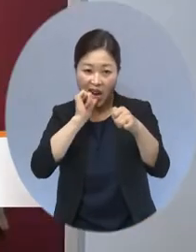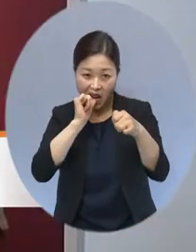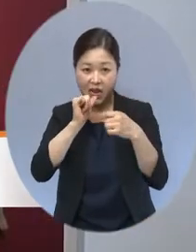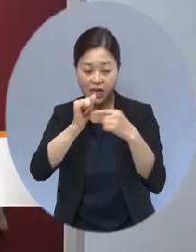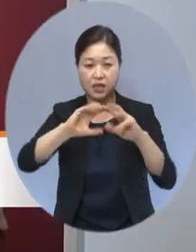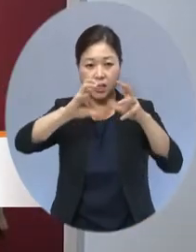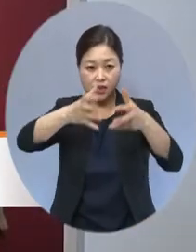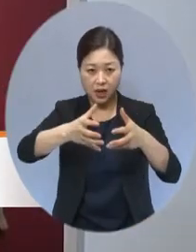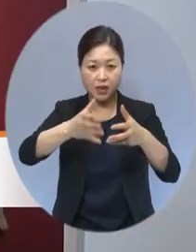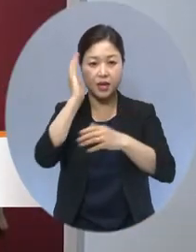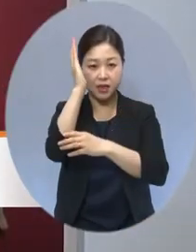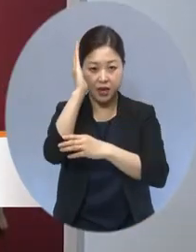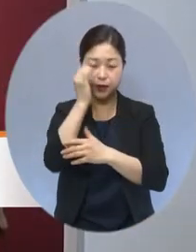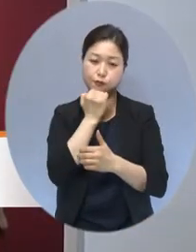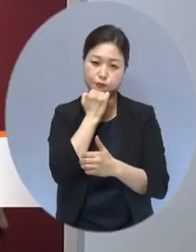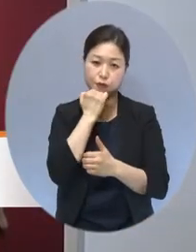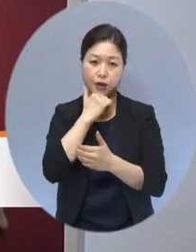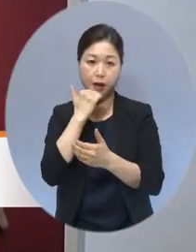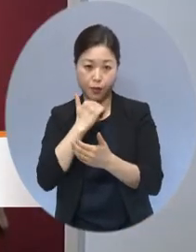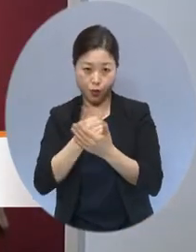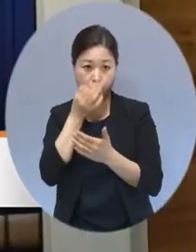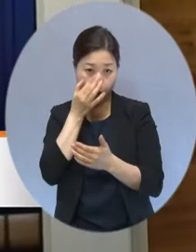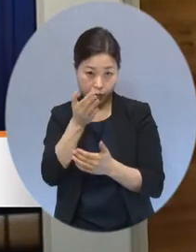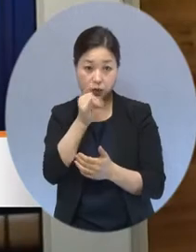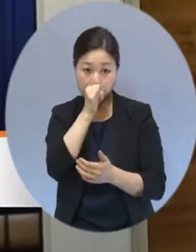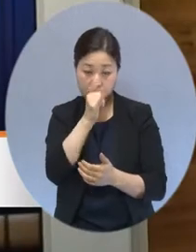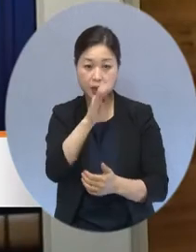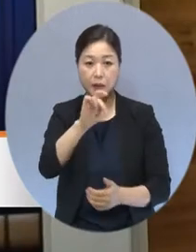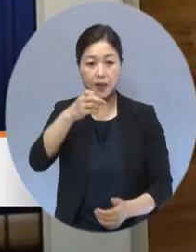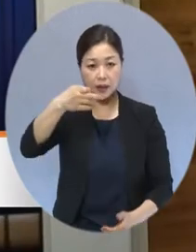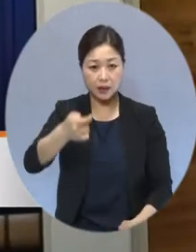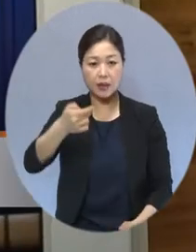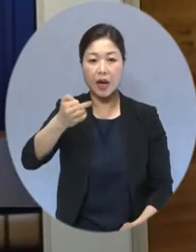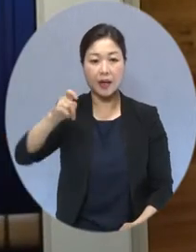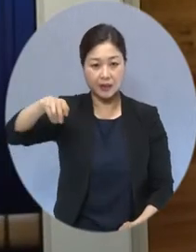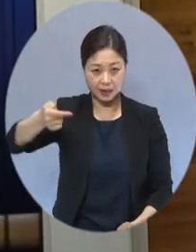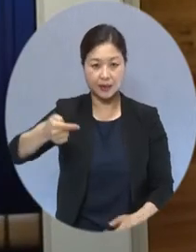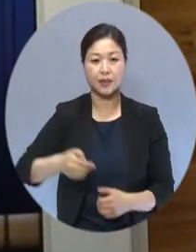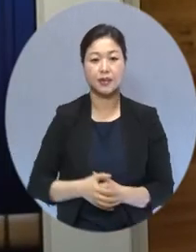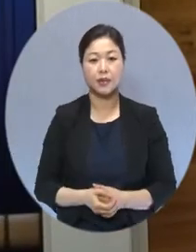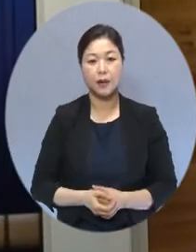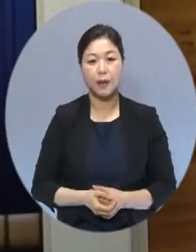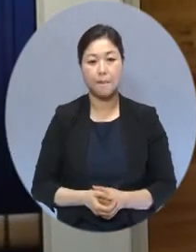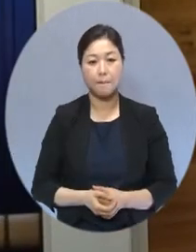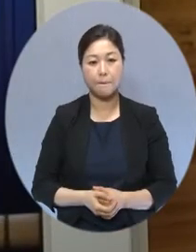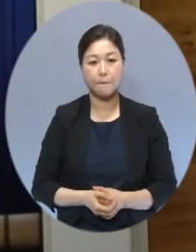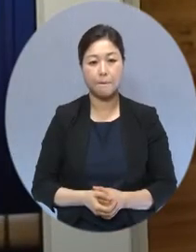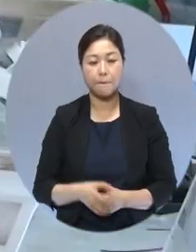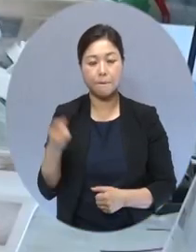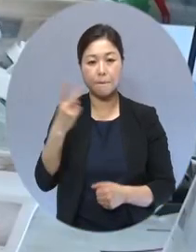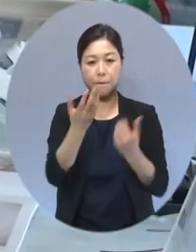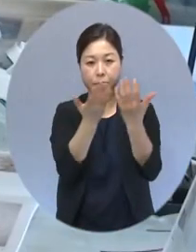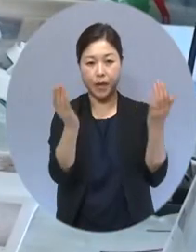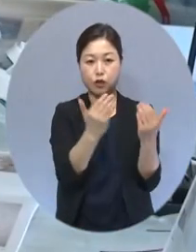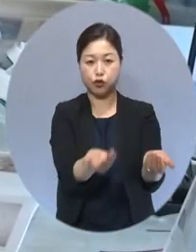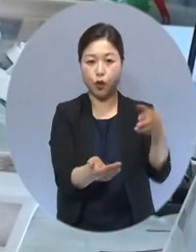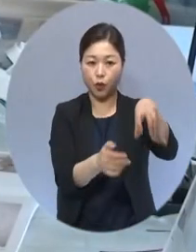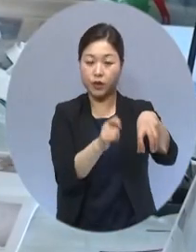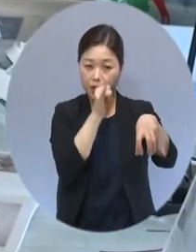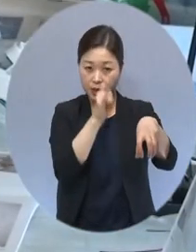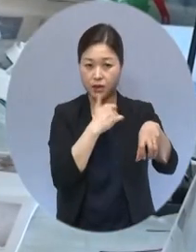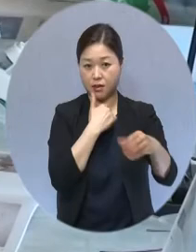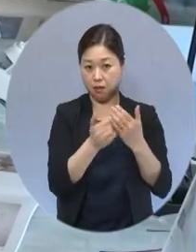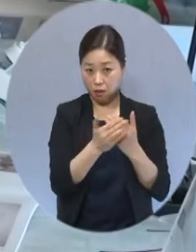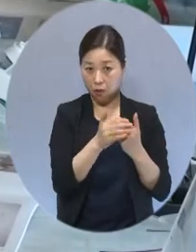세상 이야기를 웃음과 감동으로 전달하는 벤트 아트입니다. 또한 전시장 휴게실에 마련된